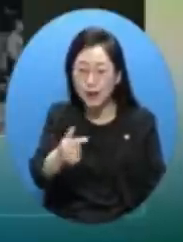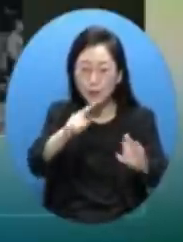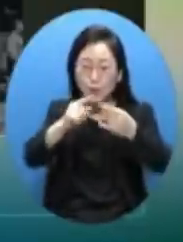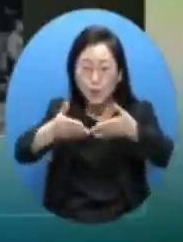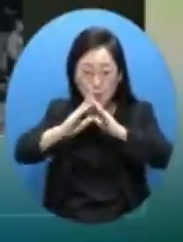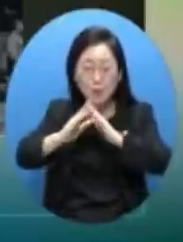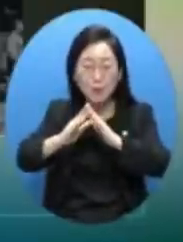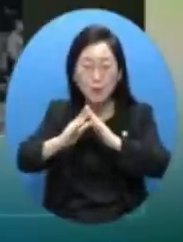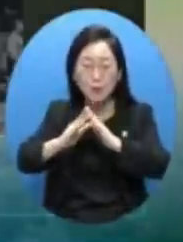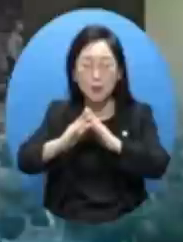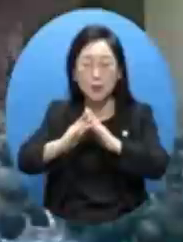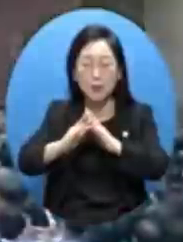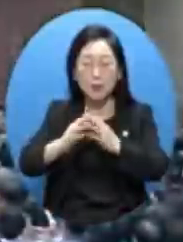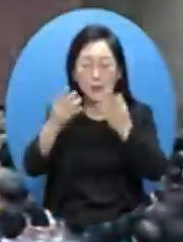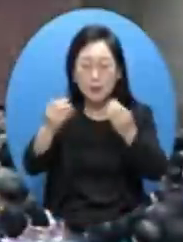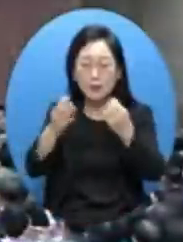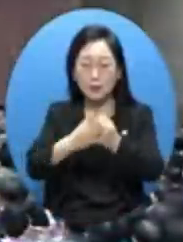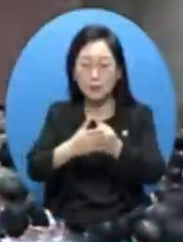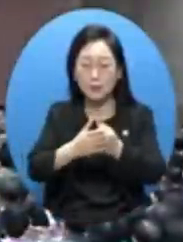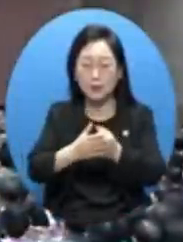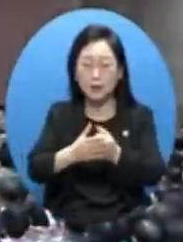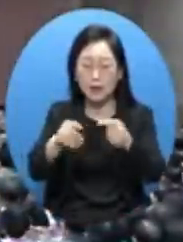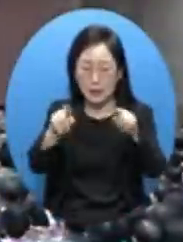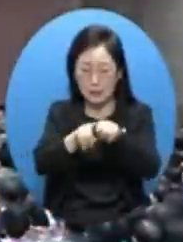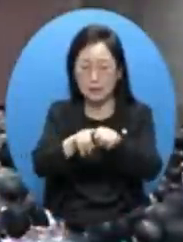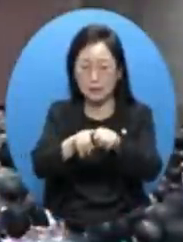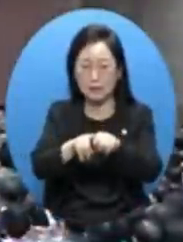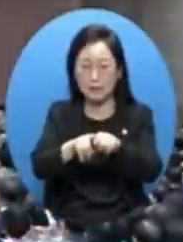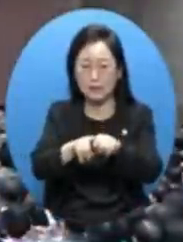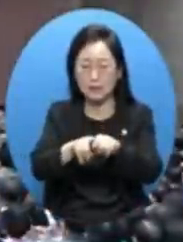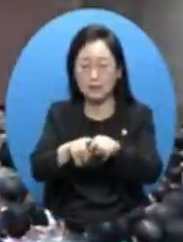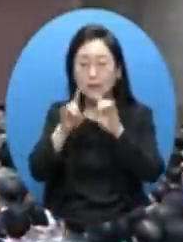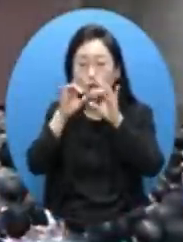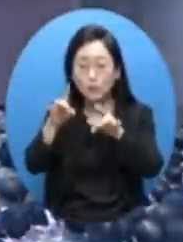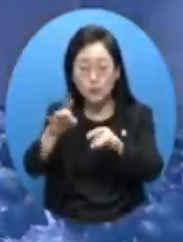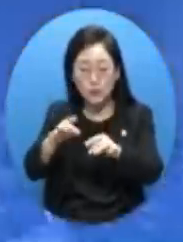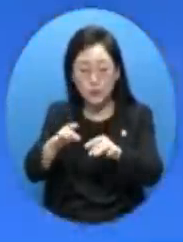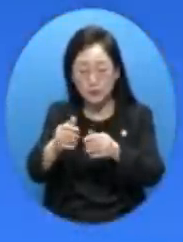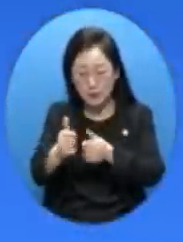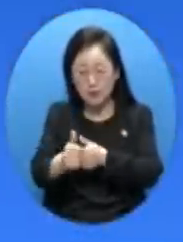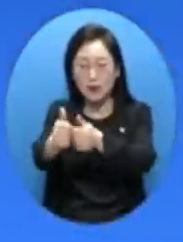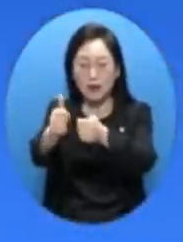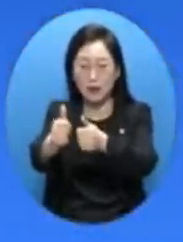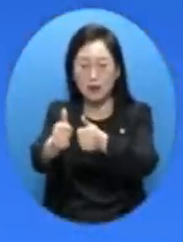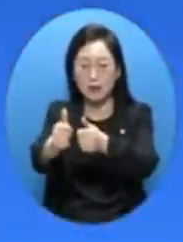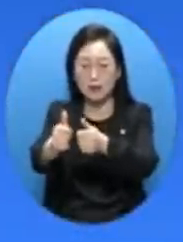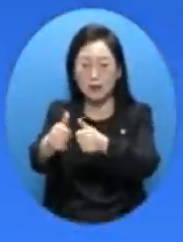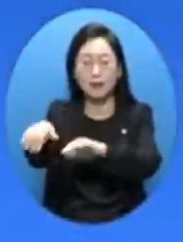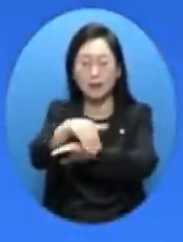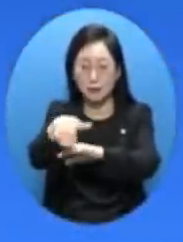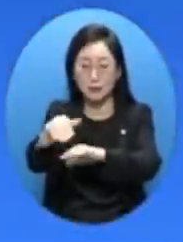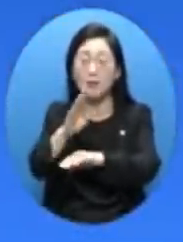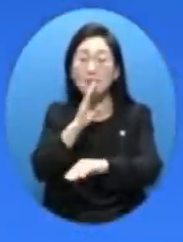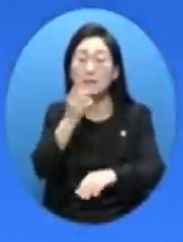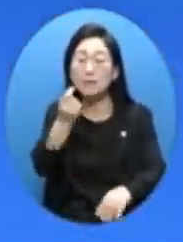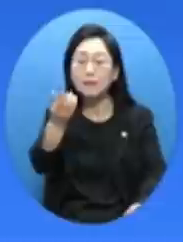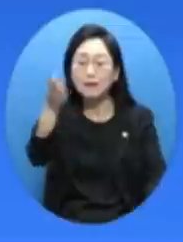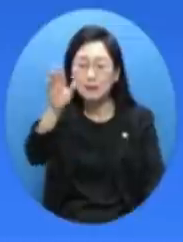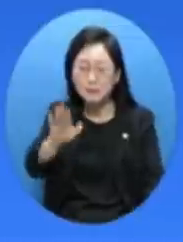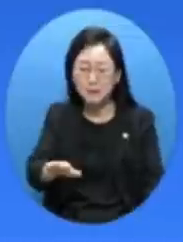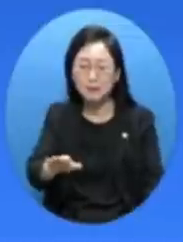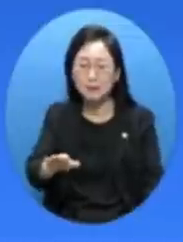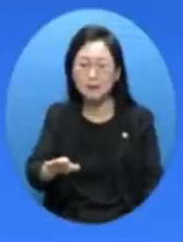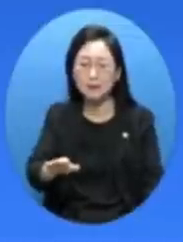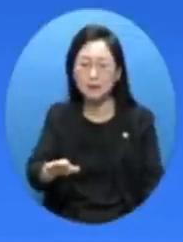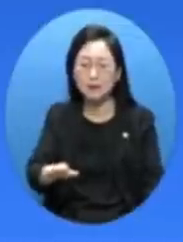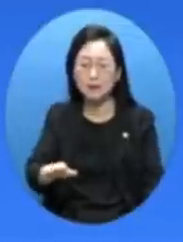맞습니다. 같은 교회에 있던 교육선사님이 와서 큰 교회를 세우셨으니까. 그런데 할아버님이 3.1운동